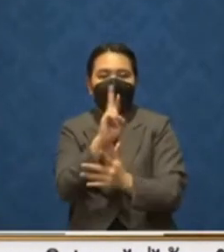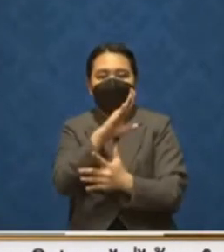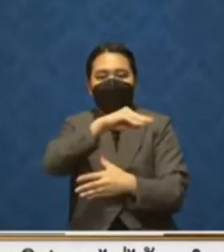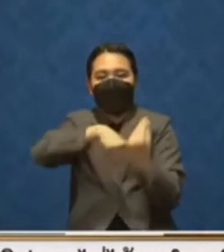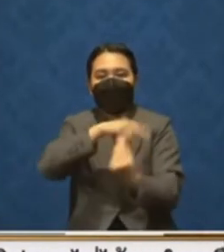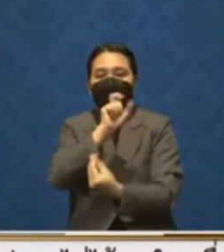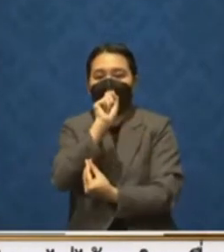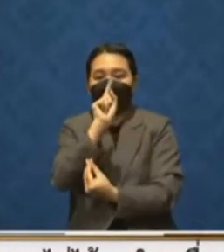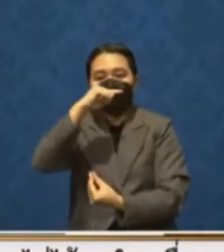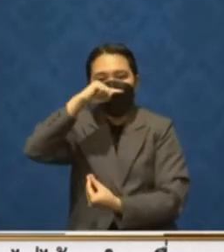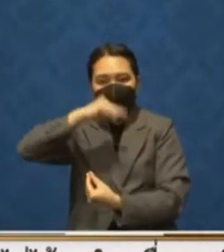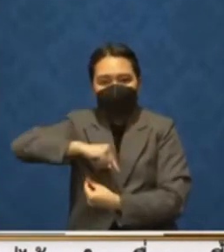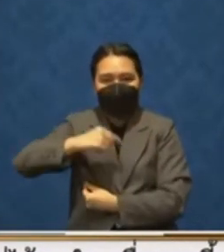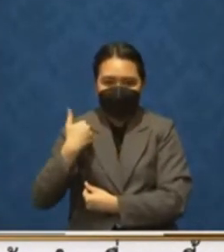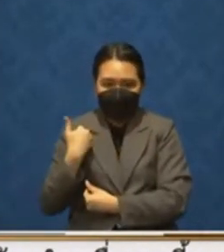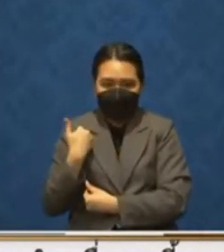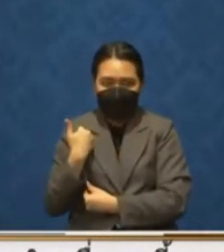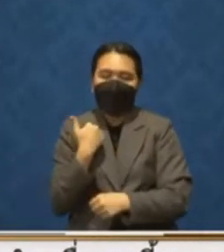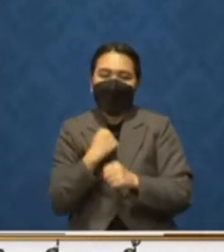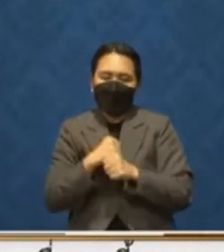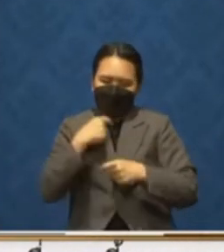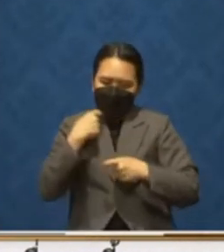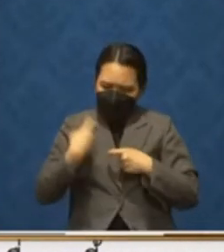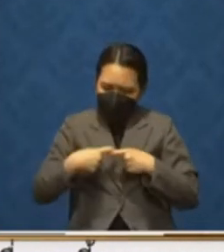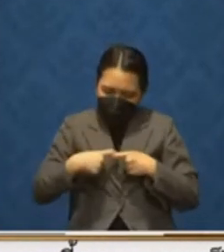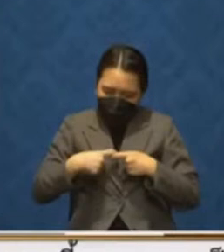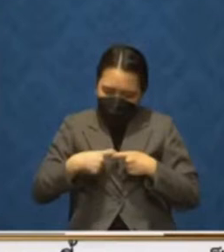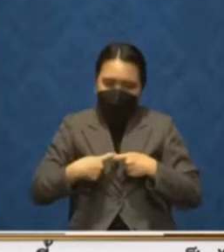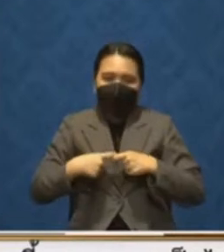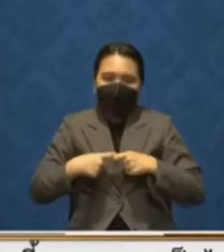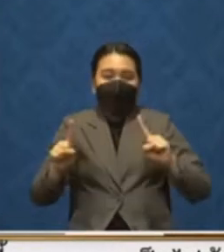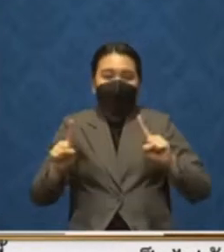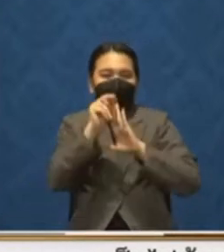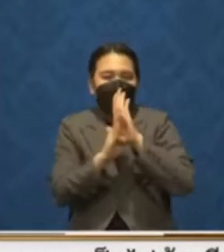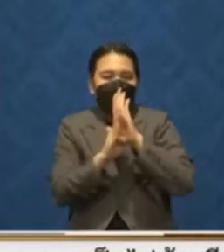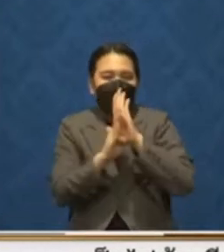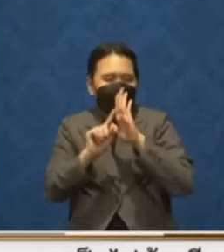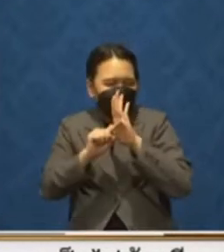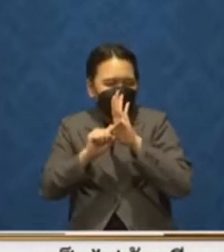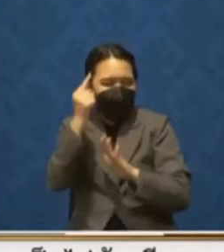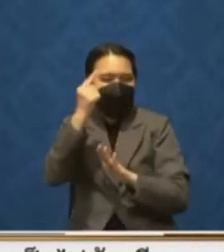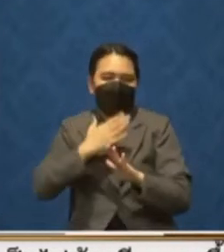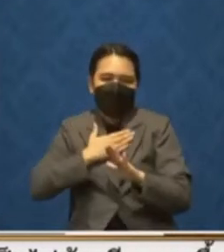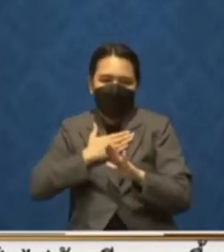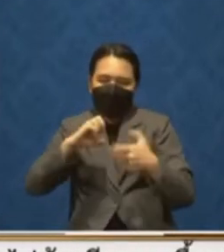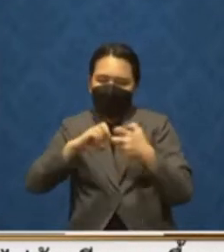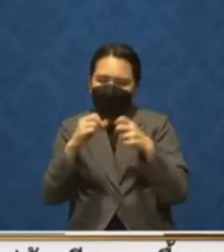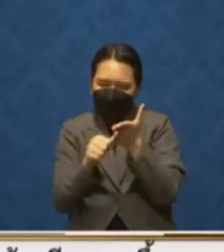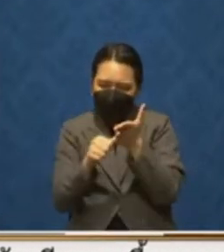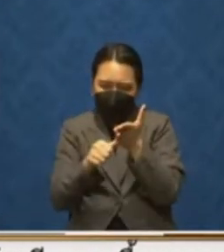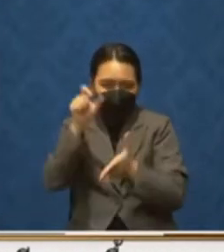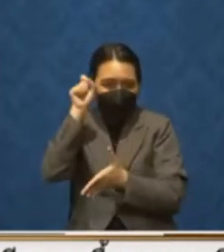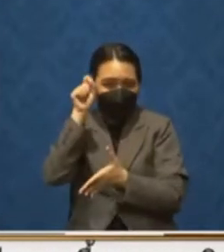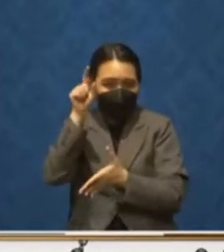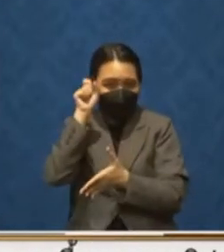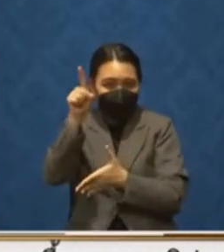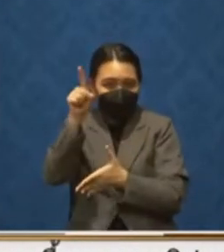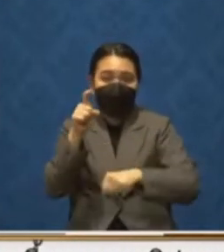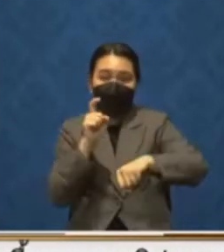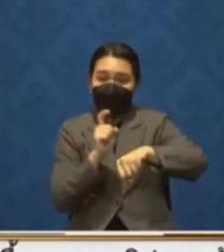แปลว่ามันจะเป็นเรื่องที่ญาตินะครับก็เป็นได้โยบายแรกๆเป็นเรื่องแรกที่ผมให้แก้มหายเร็วที่สุดผมก็ใช้เวลา